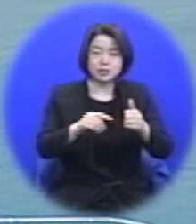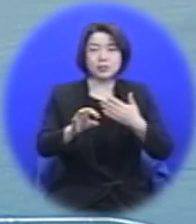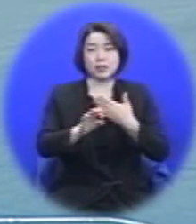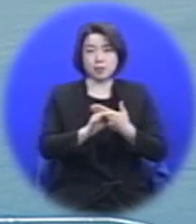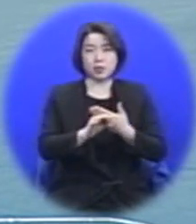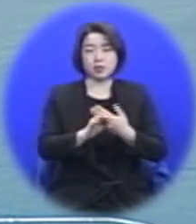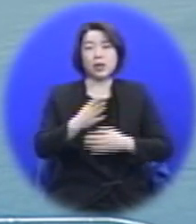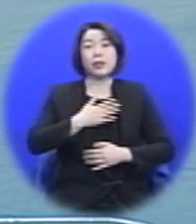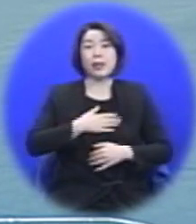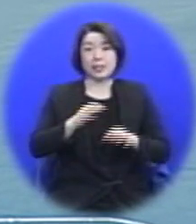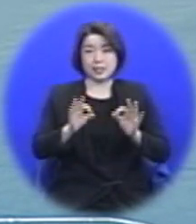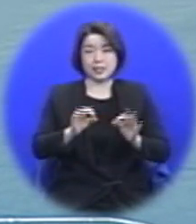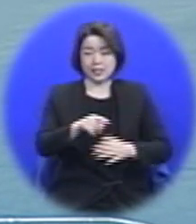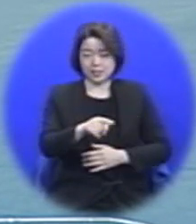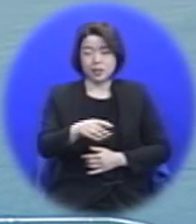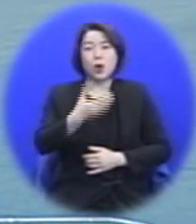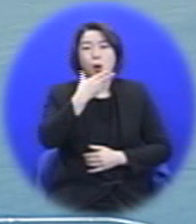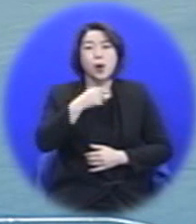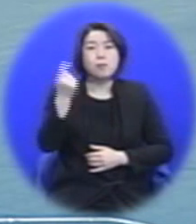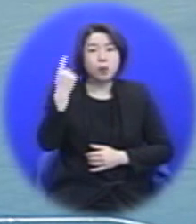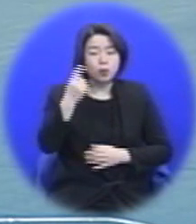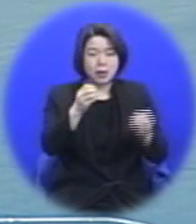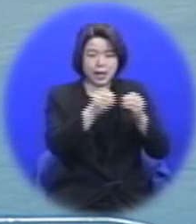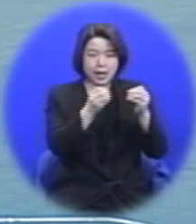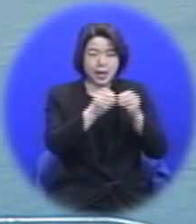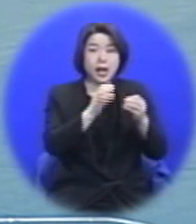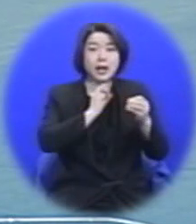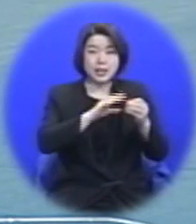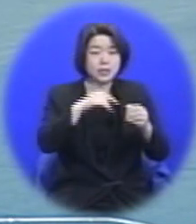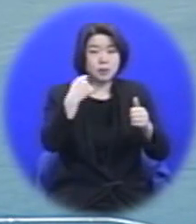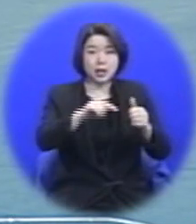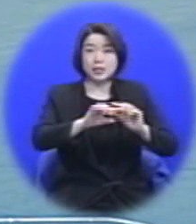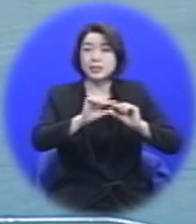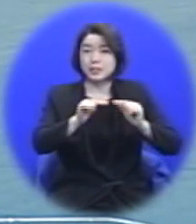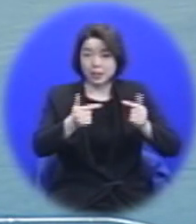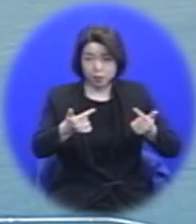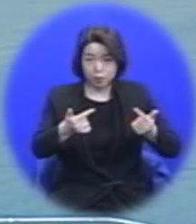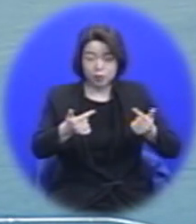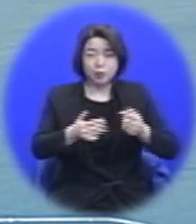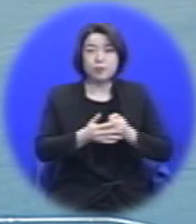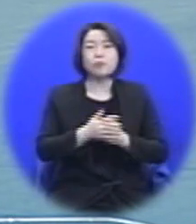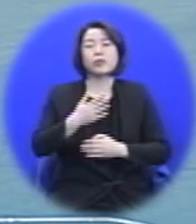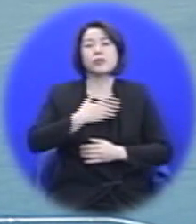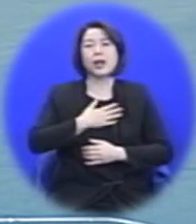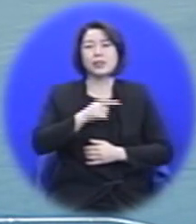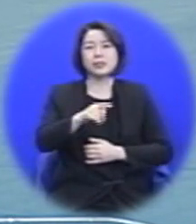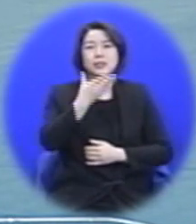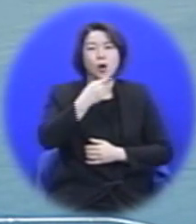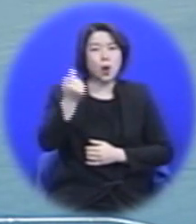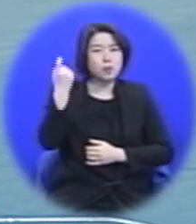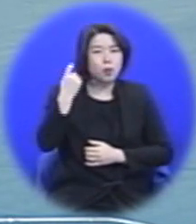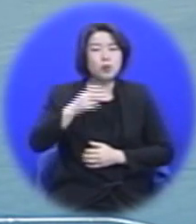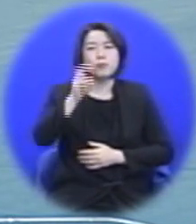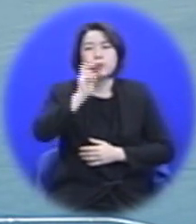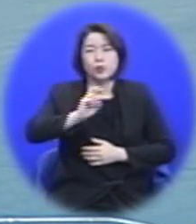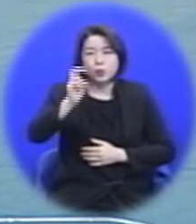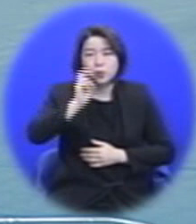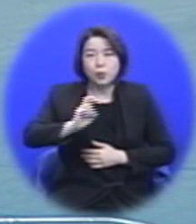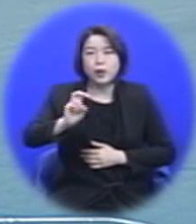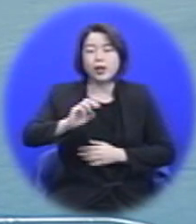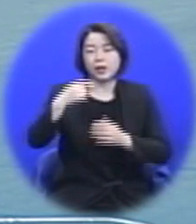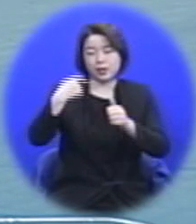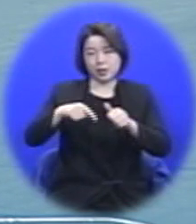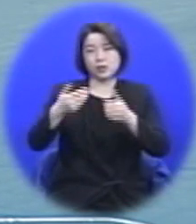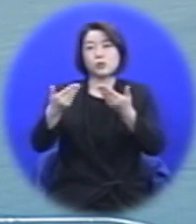이제 이 복음의 가사만 가르치지 않고 나는 그 복음의 노래를 가르치고